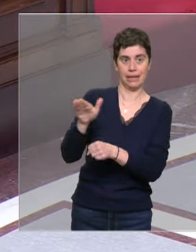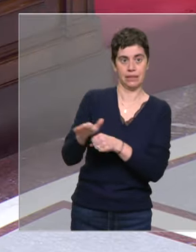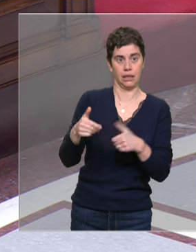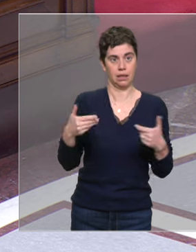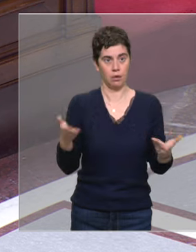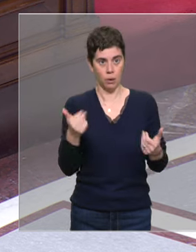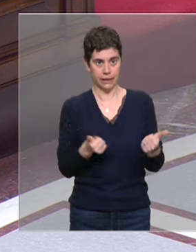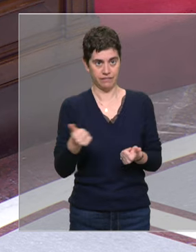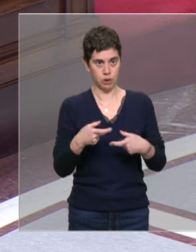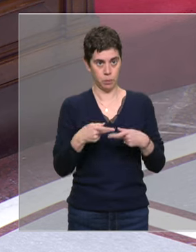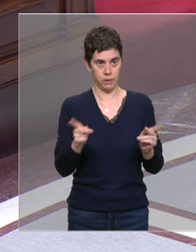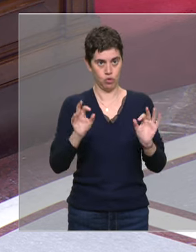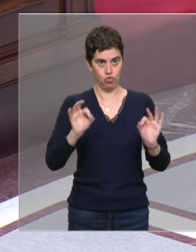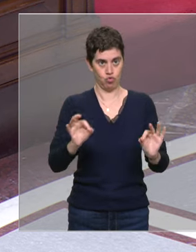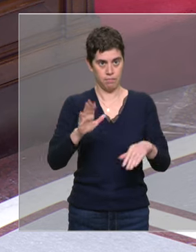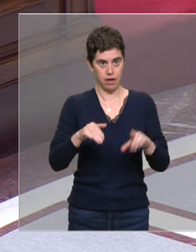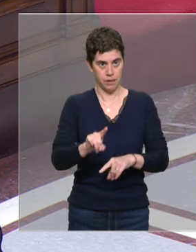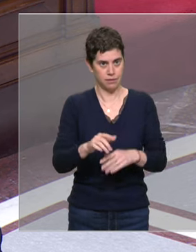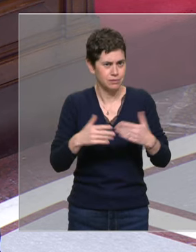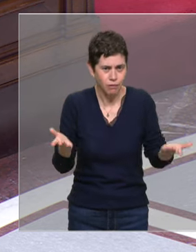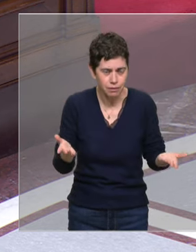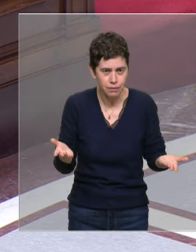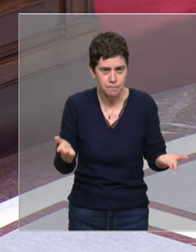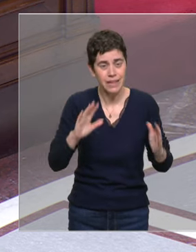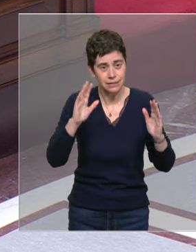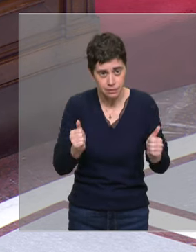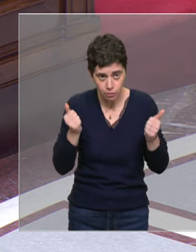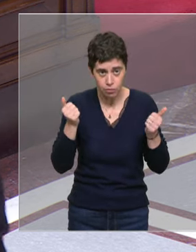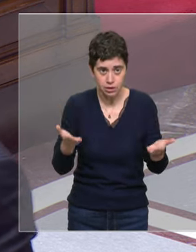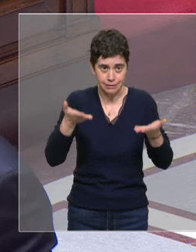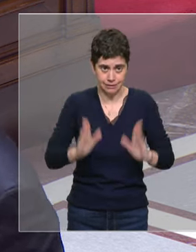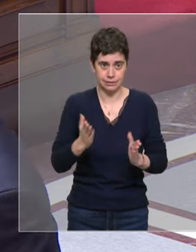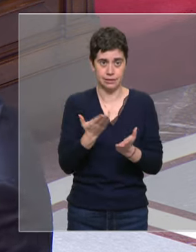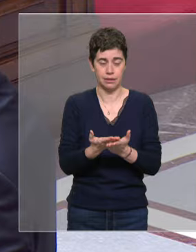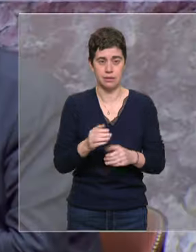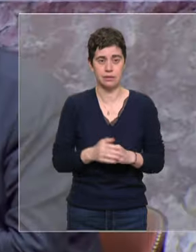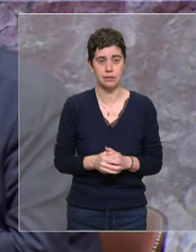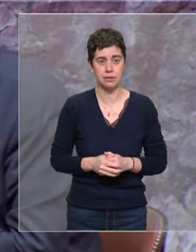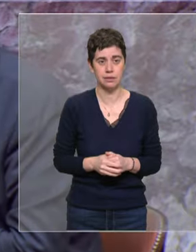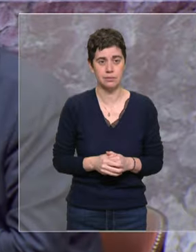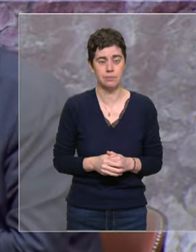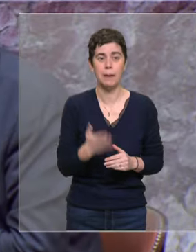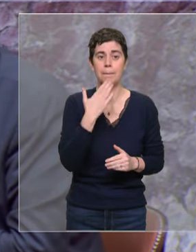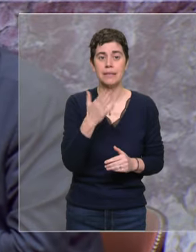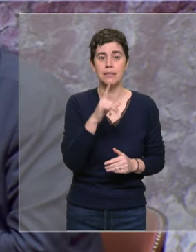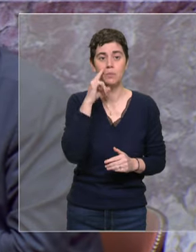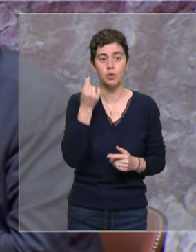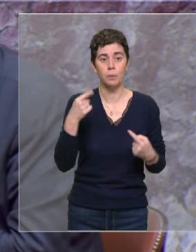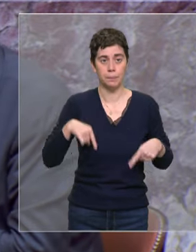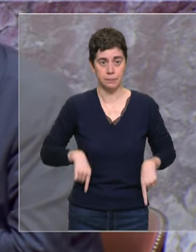pas nos services publics, Madame la députée. C'est la raison pour laquelle nous avons pris cette décision. Je vous remercie, Monsieur le